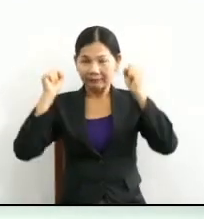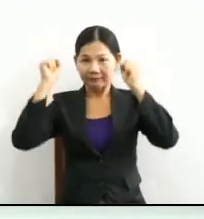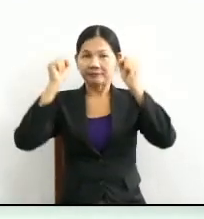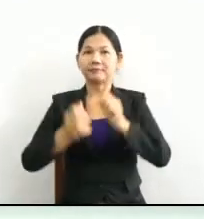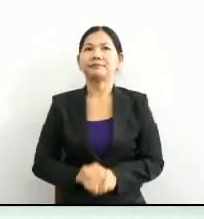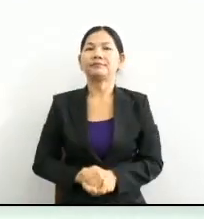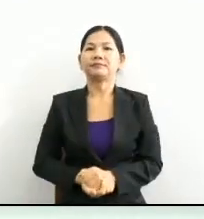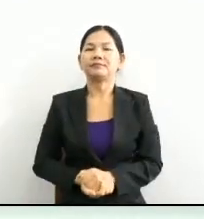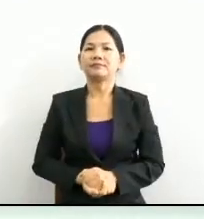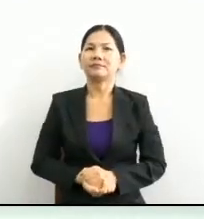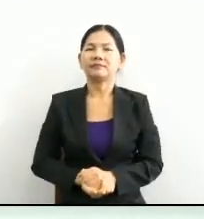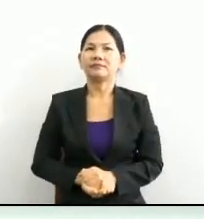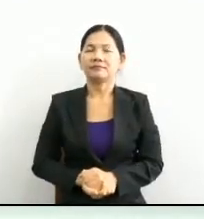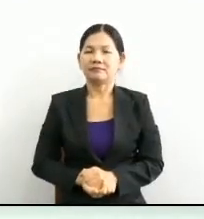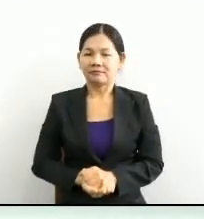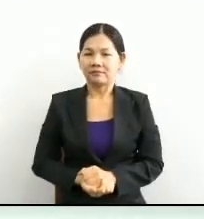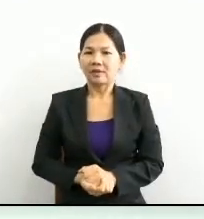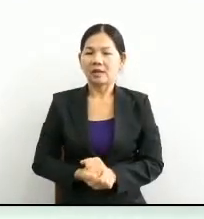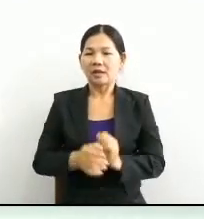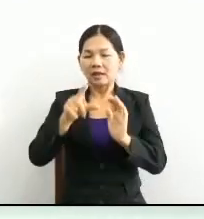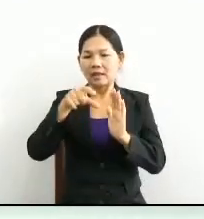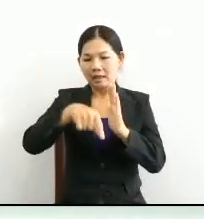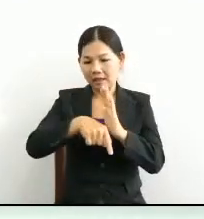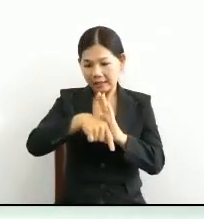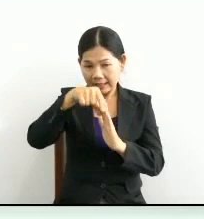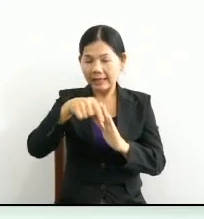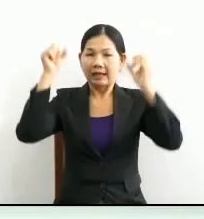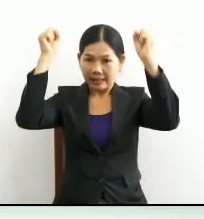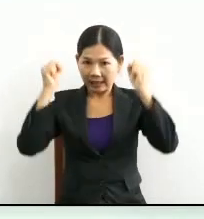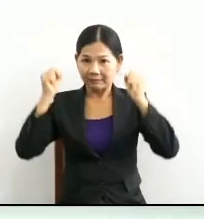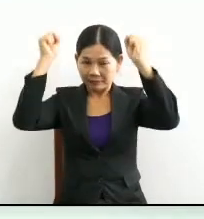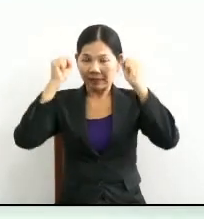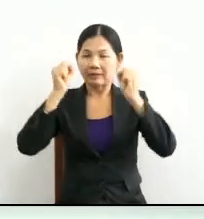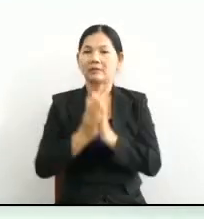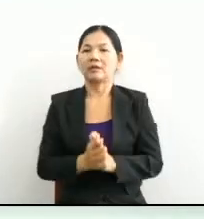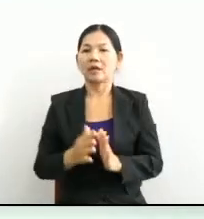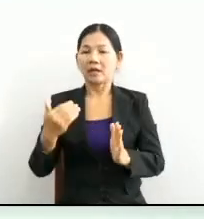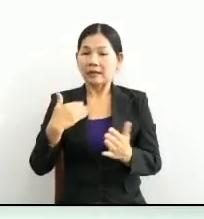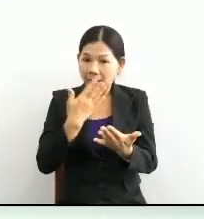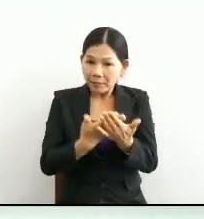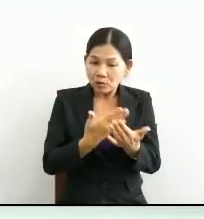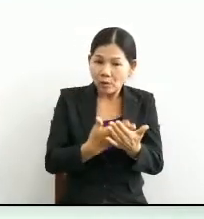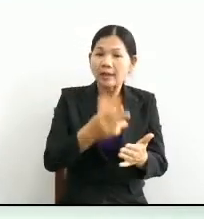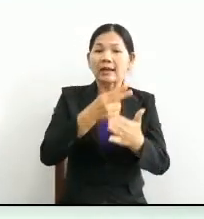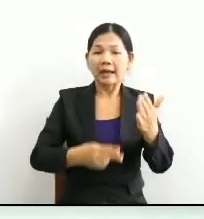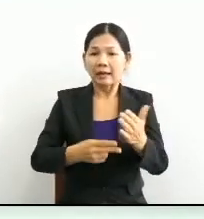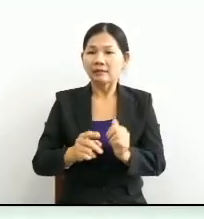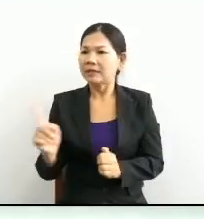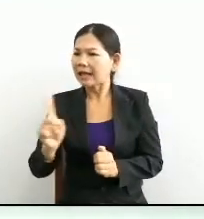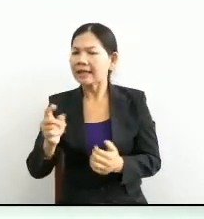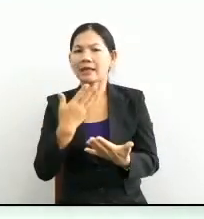môn, dương riêng âm pi ca hát pran, chắc con đang ấy tụ ong nó không mày riêng nốt những chữ mũi khác con, miền này cái khác